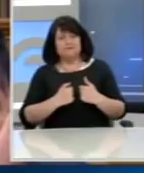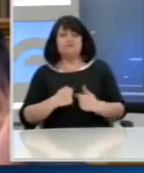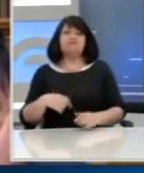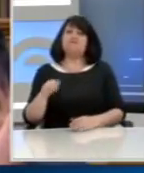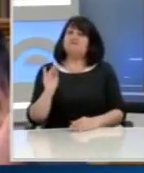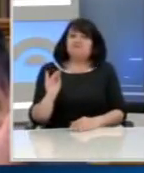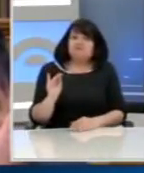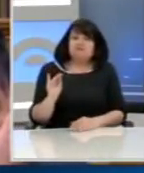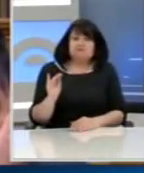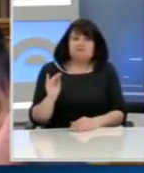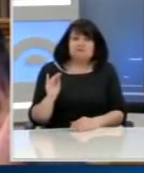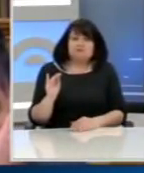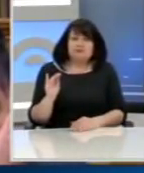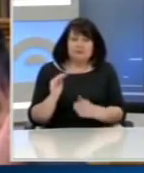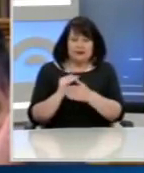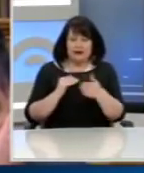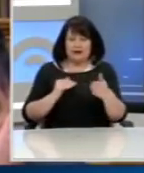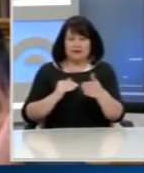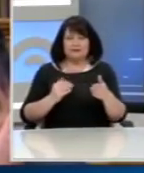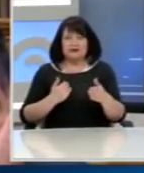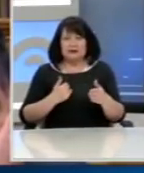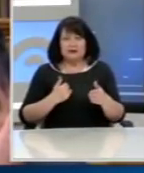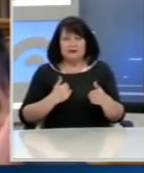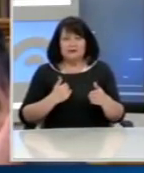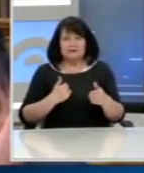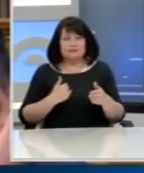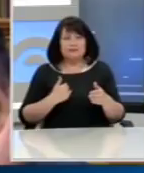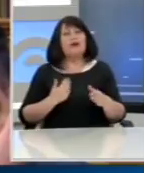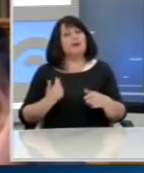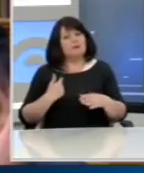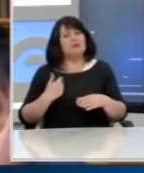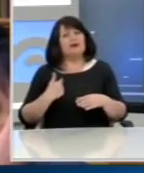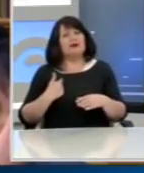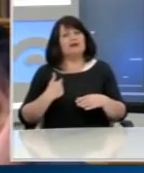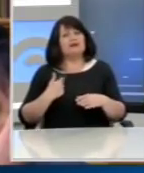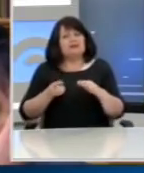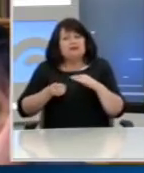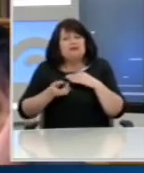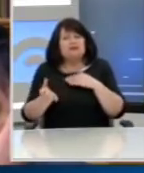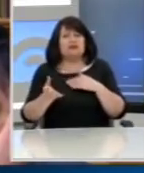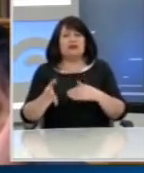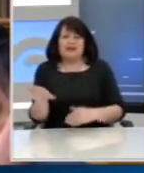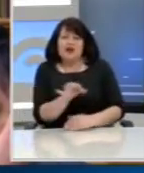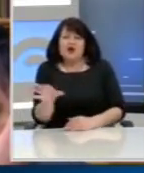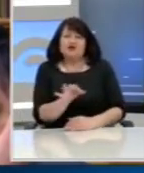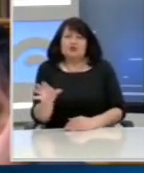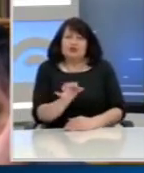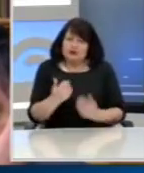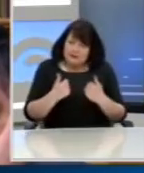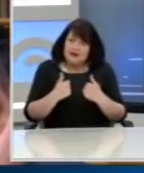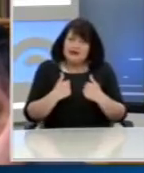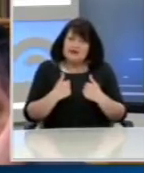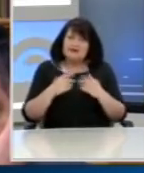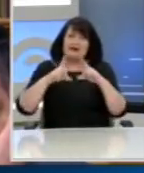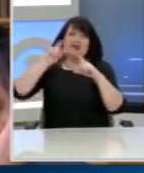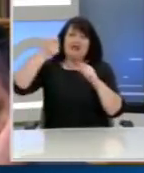Μητσοτάκη, η αριστερά έκανε τους στρατούς των διορισμών στη